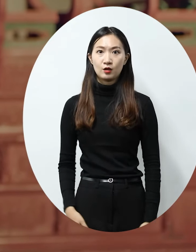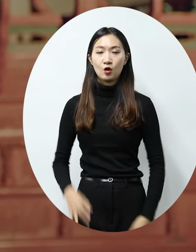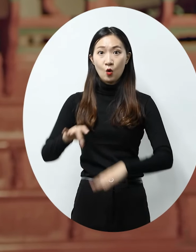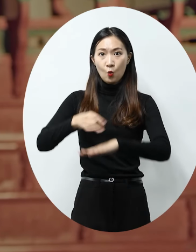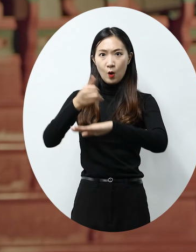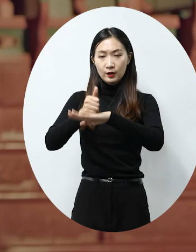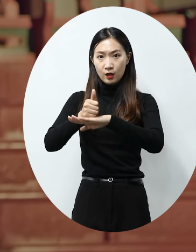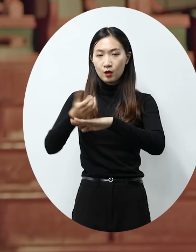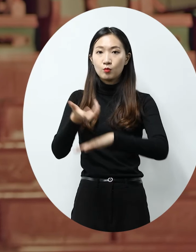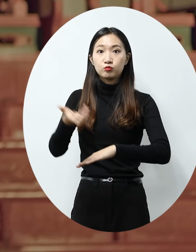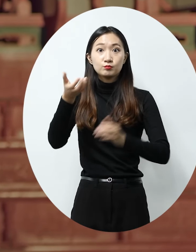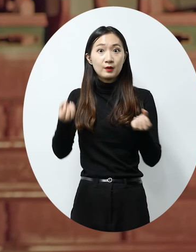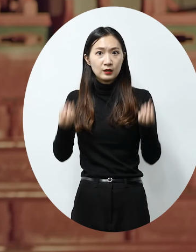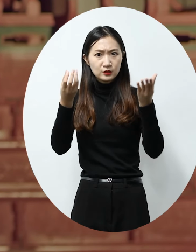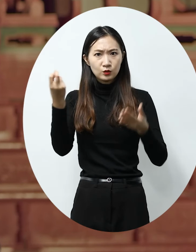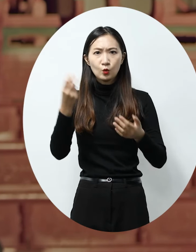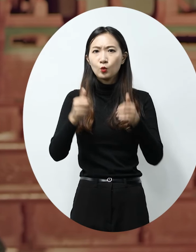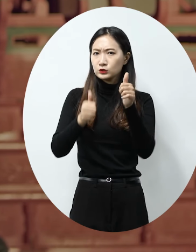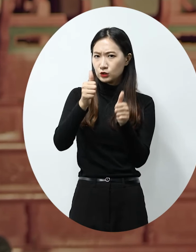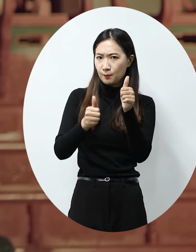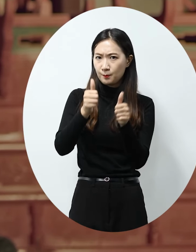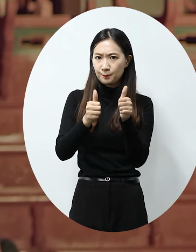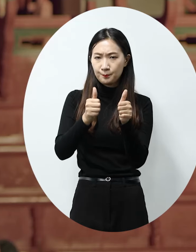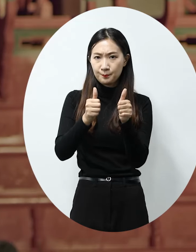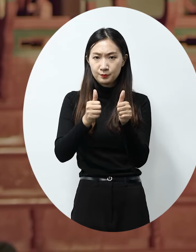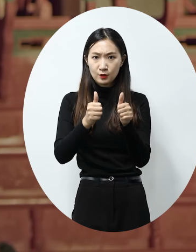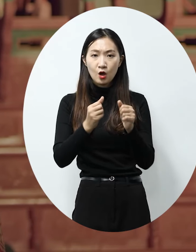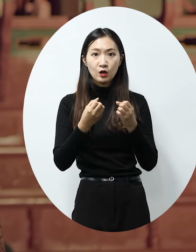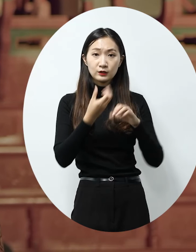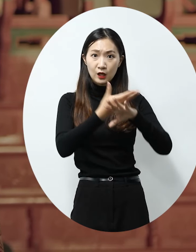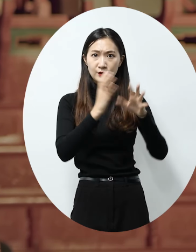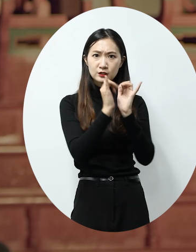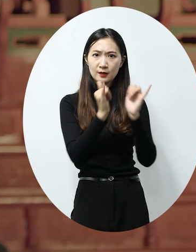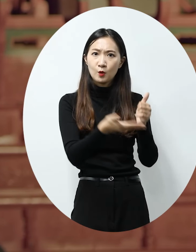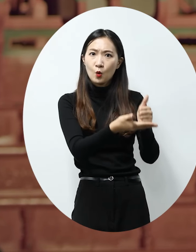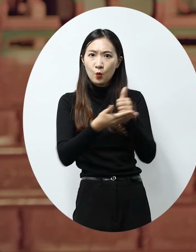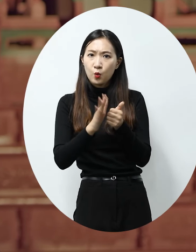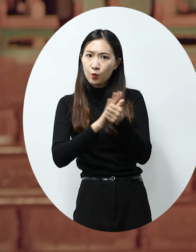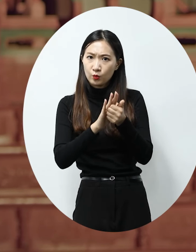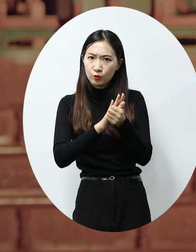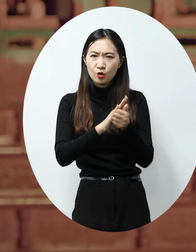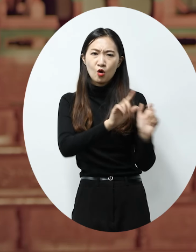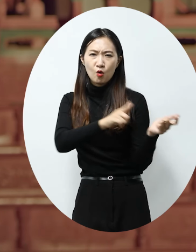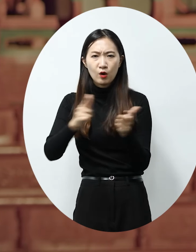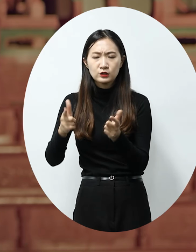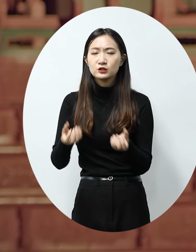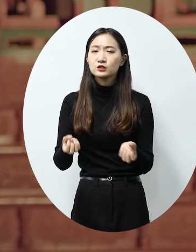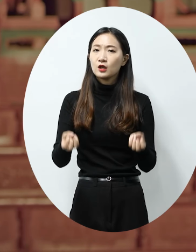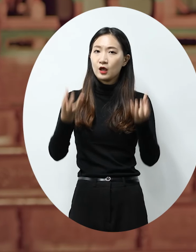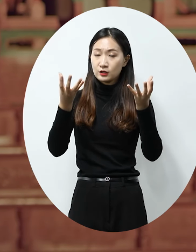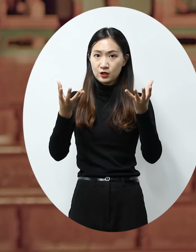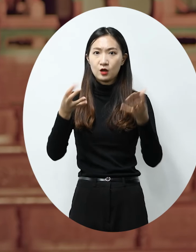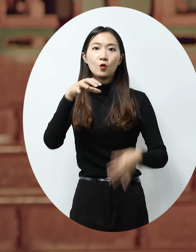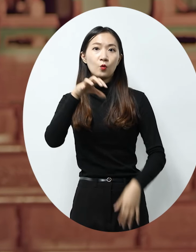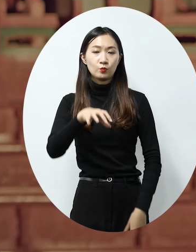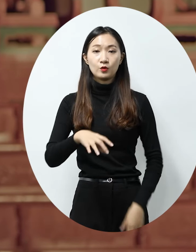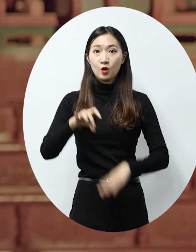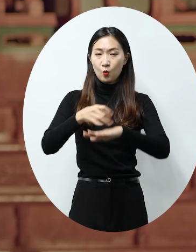왕의 즉위시, 과거시오, 사신 접대 등 수많은 의식과 행사가 열리는